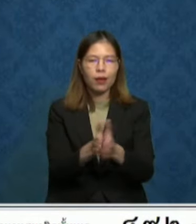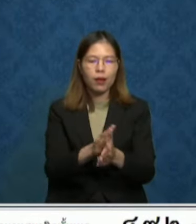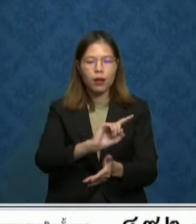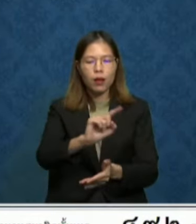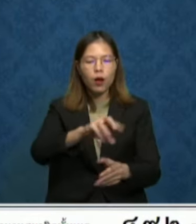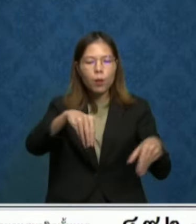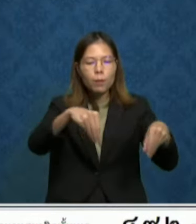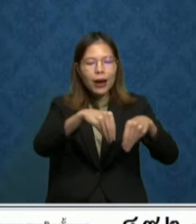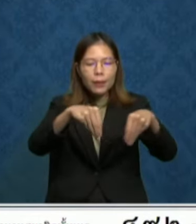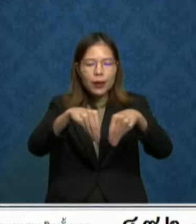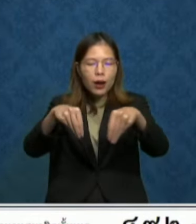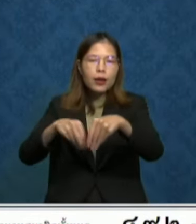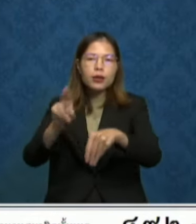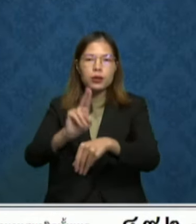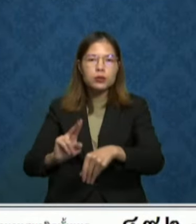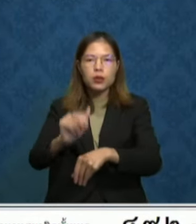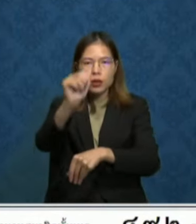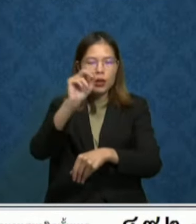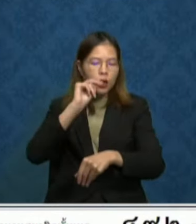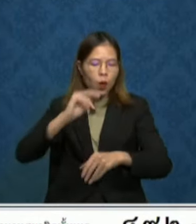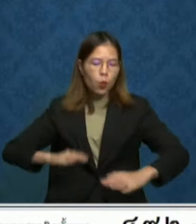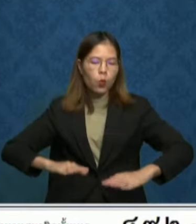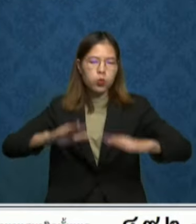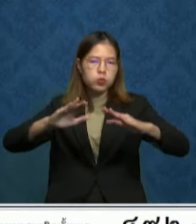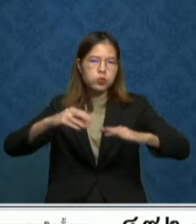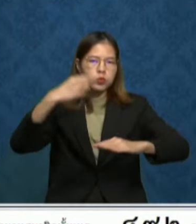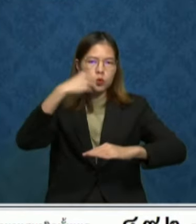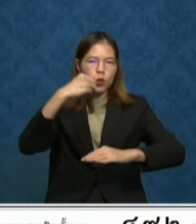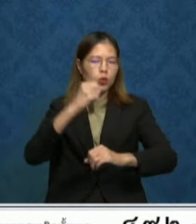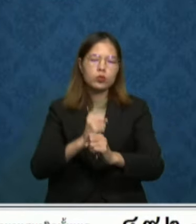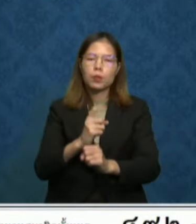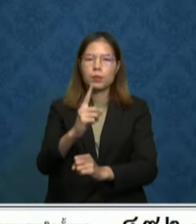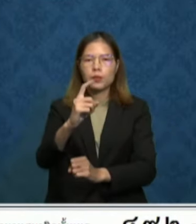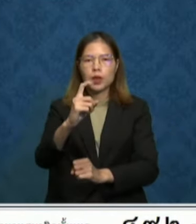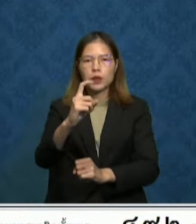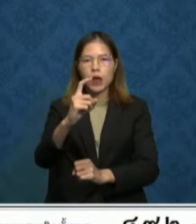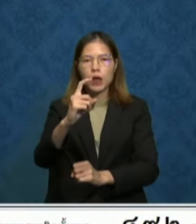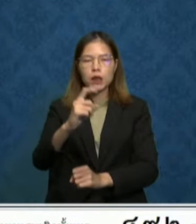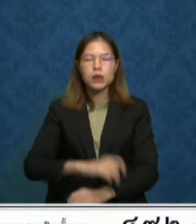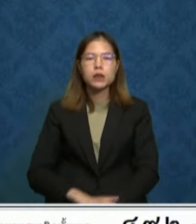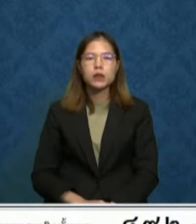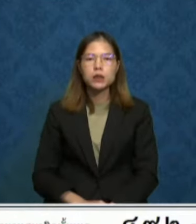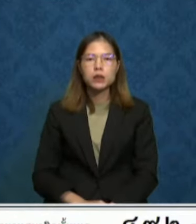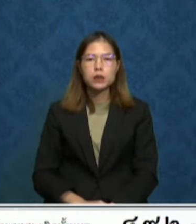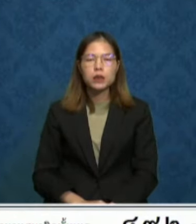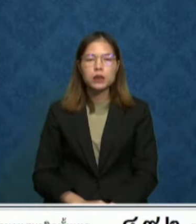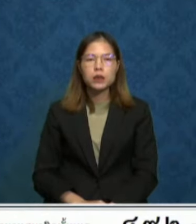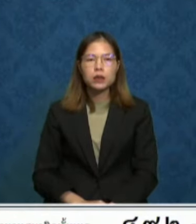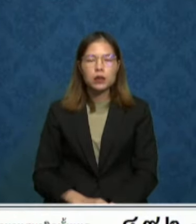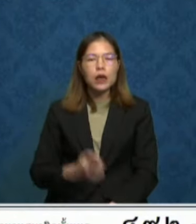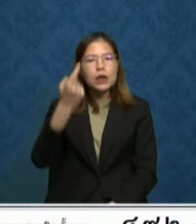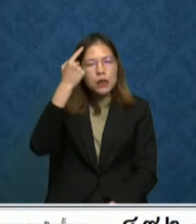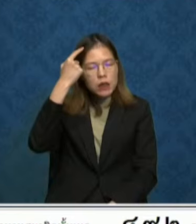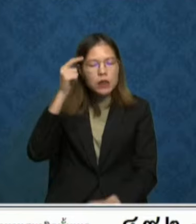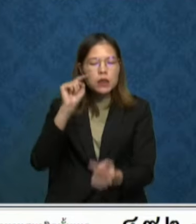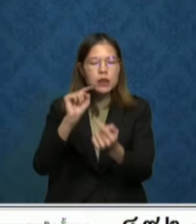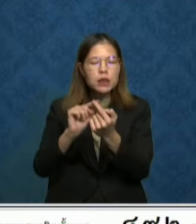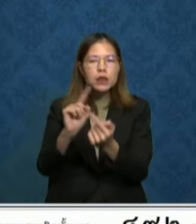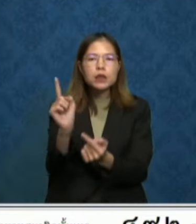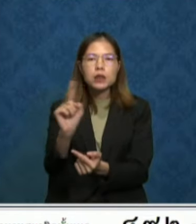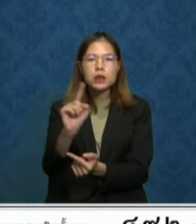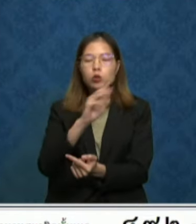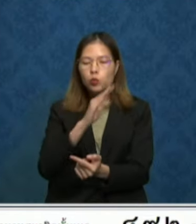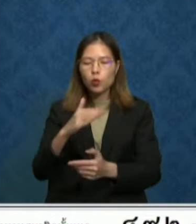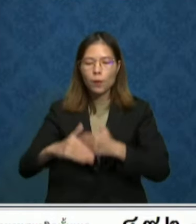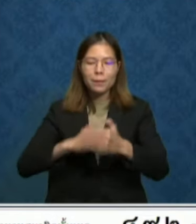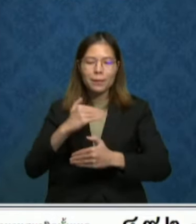ั ธรธาน มีน้ำท่วมขังตลอดปี ไม่สามารถทำอะไรได้ด้วยวสัยทดนี้ครั เชื่อว่หากได้รับการย